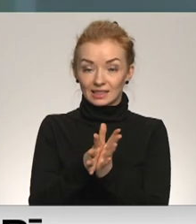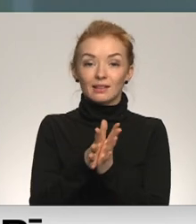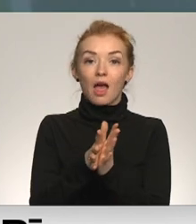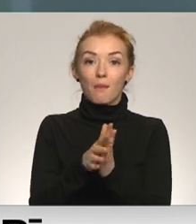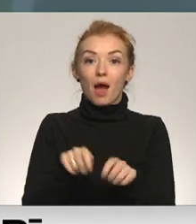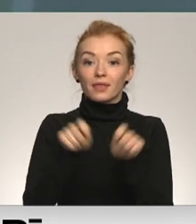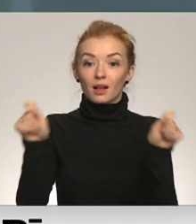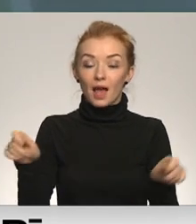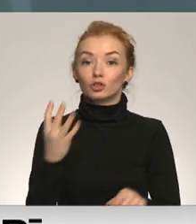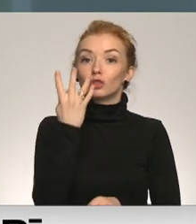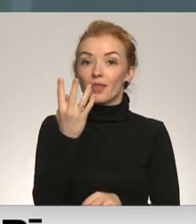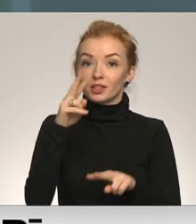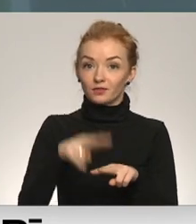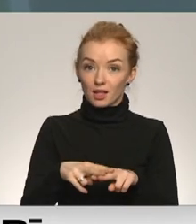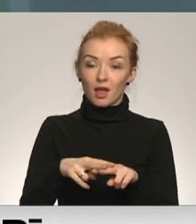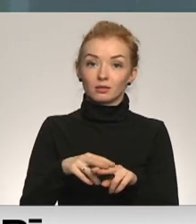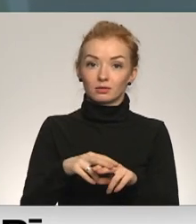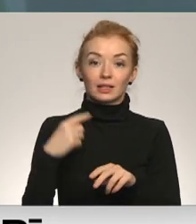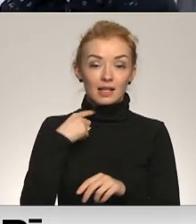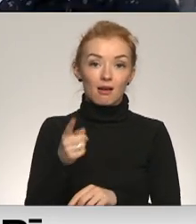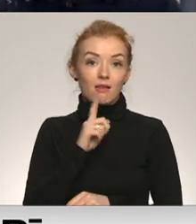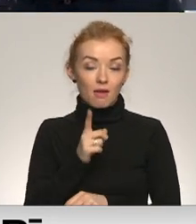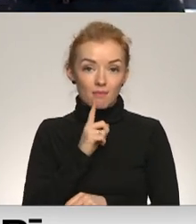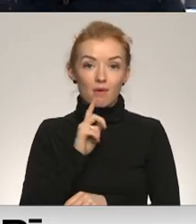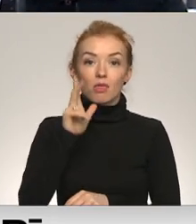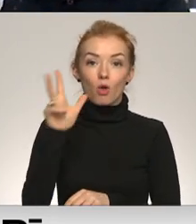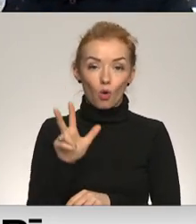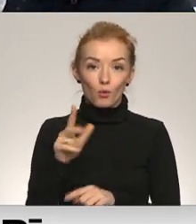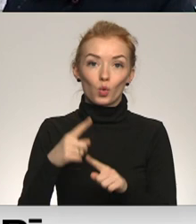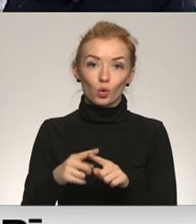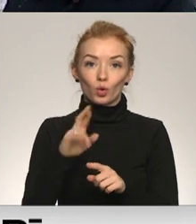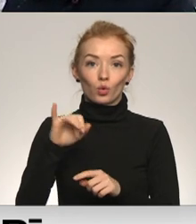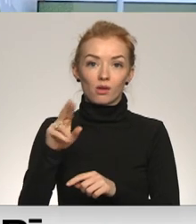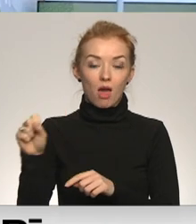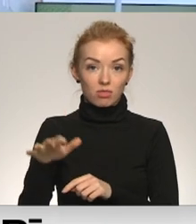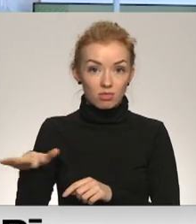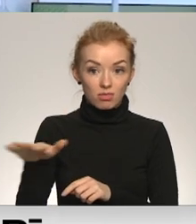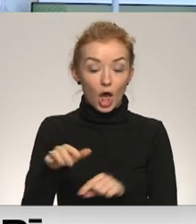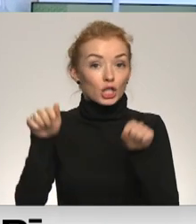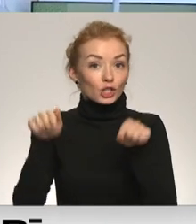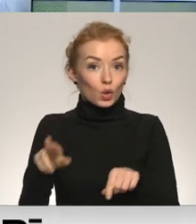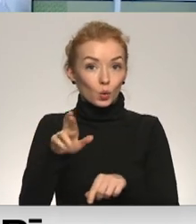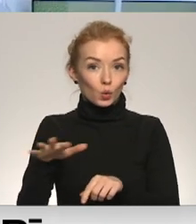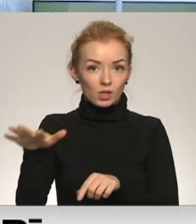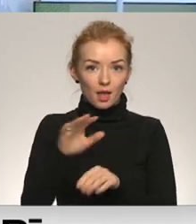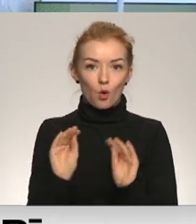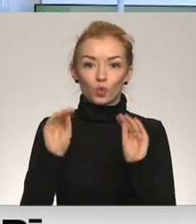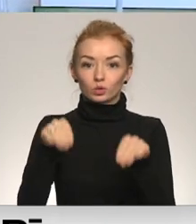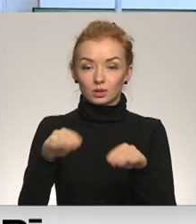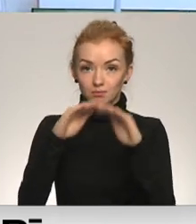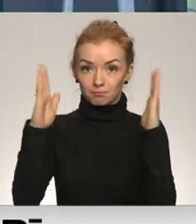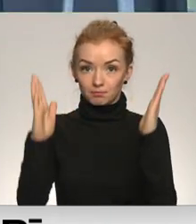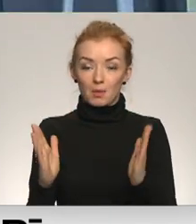atklāta četrās Latvijas pilsētās – Rīgā, Liepājā, Daugavpilī, kā arī Rūjienā. Šeit Rūjienā uzstādīts viens no depozīta